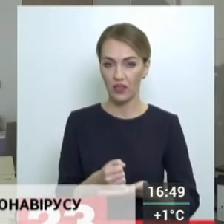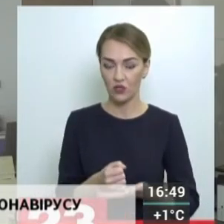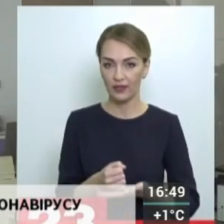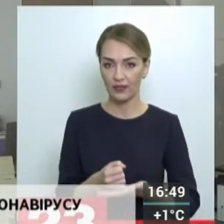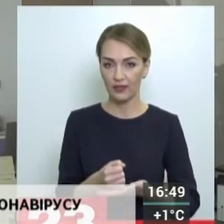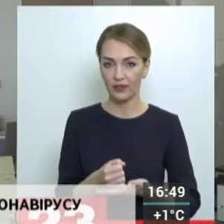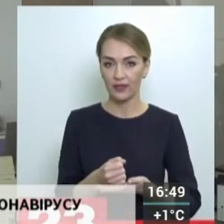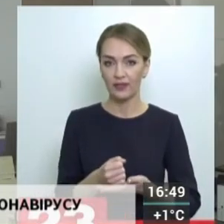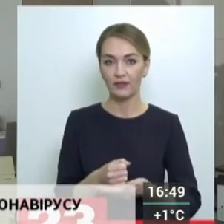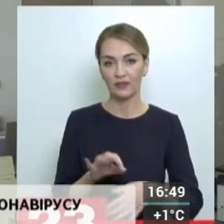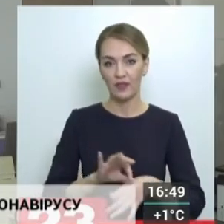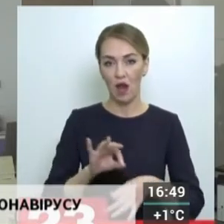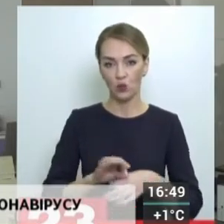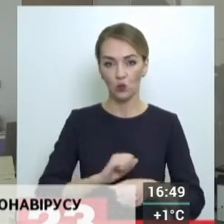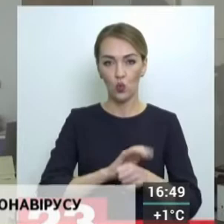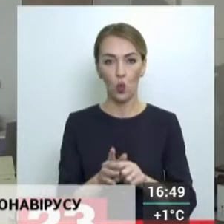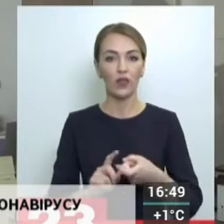діагноз на коронавірус.